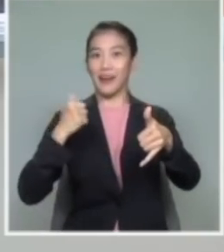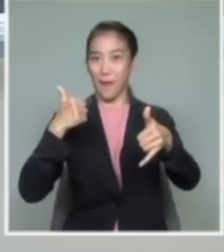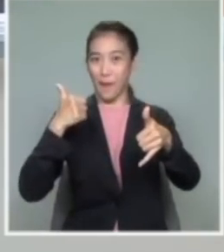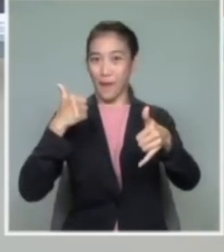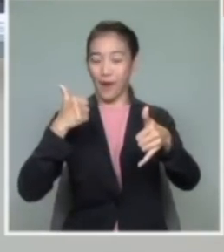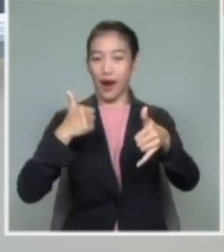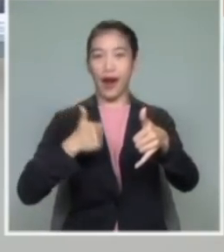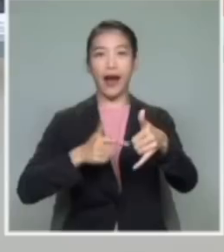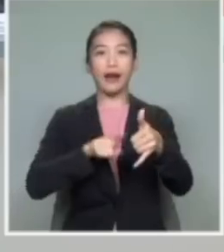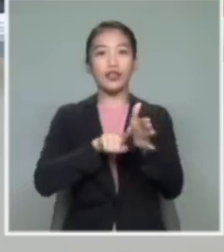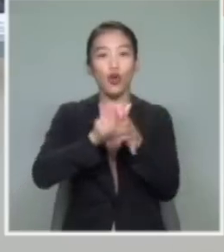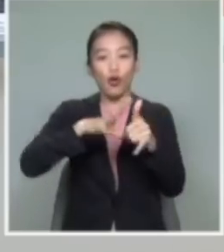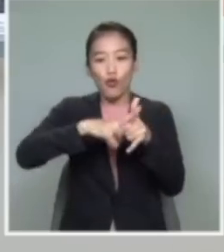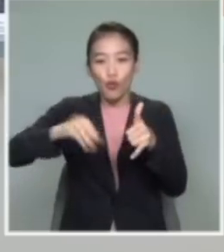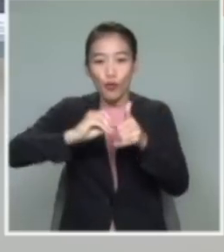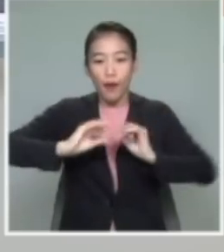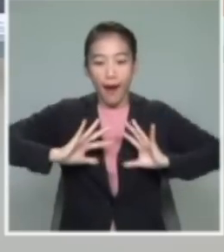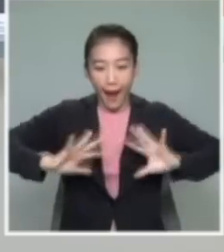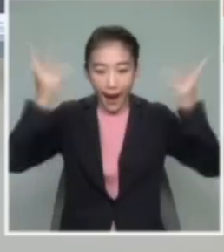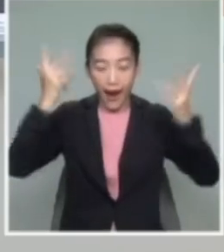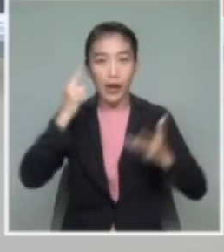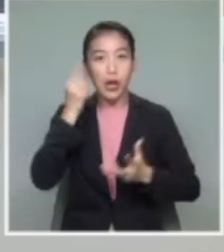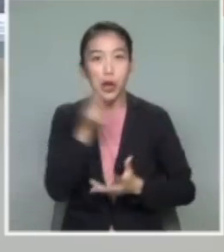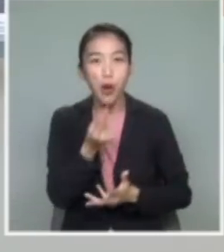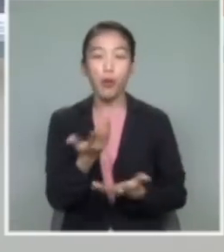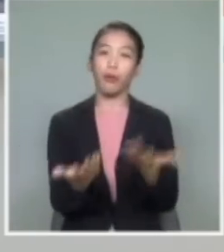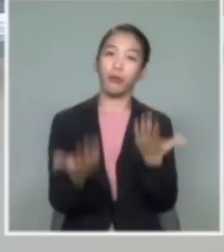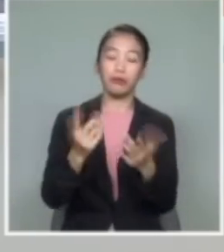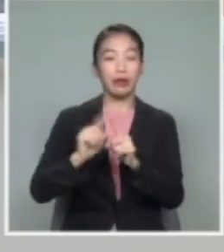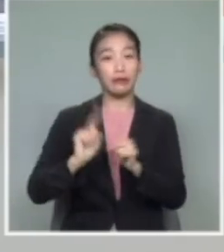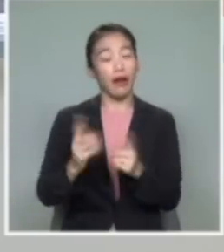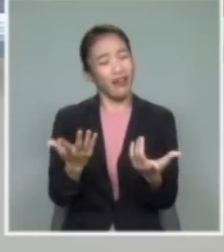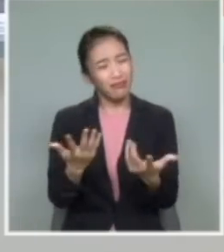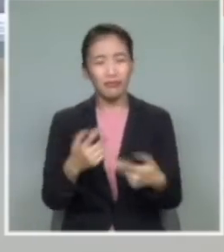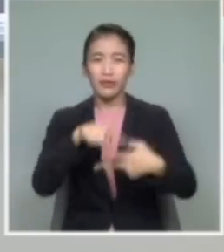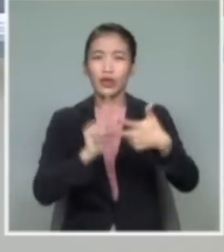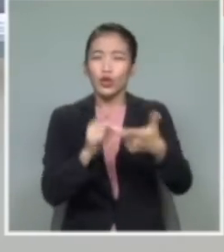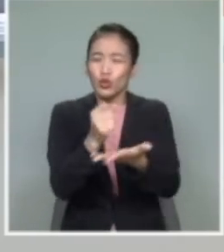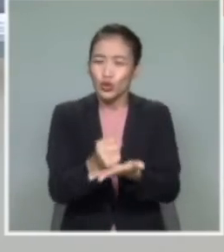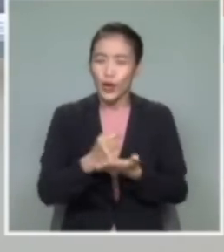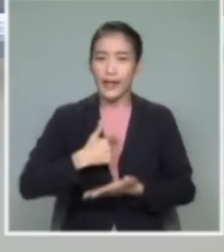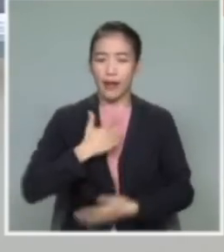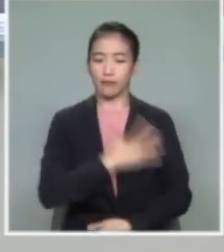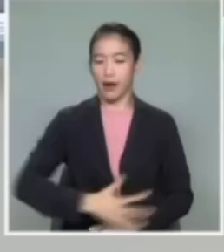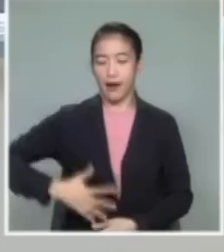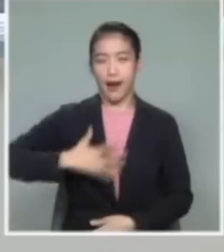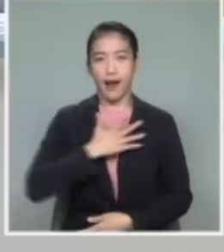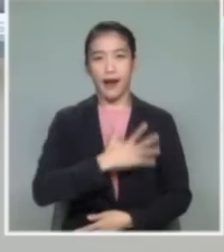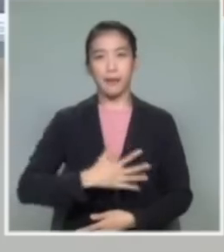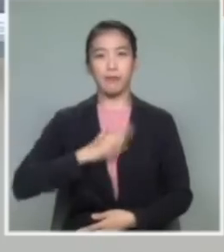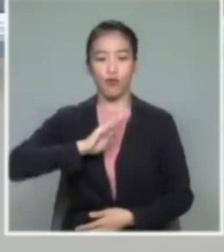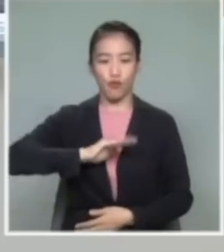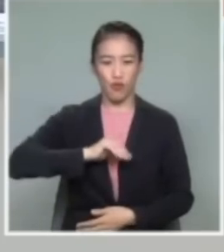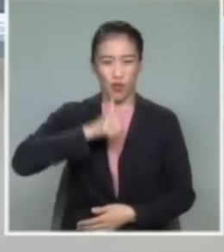นที่ออนแอร์หรือเปล่าถ้าเกิดว่าติดเชื้อโควิด -19 รวมไปถึงปัจจัยอะไรบ้างที่มันจะทำให้ร่างกายของเราเนี่ยนะคะมีอาการ